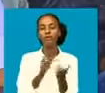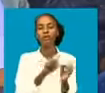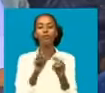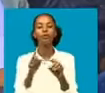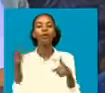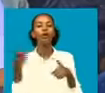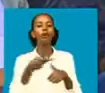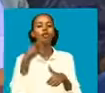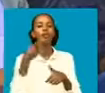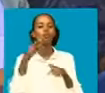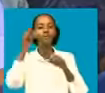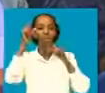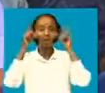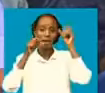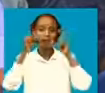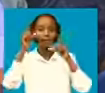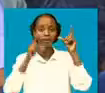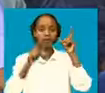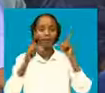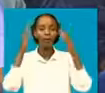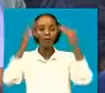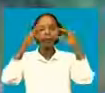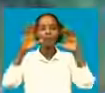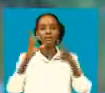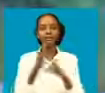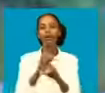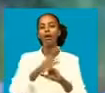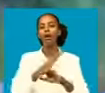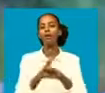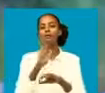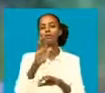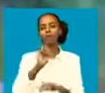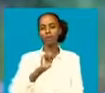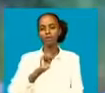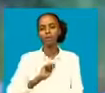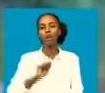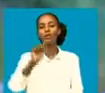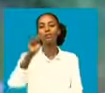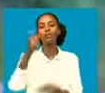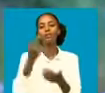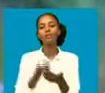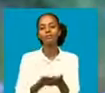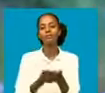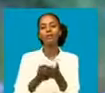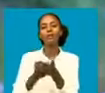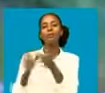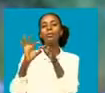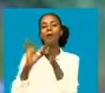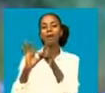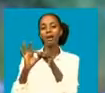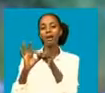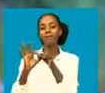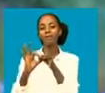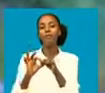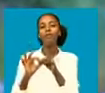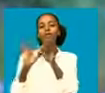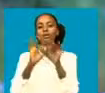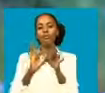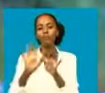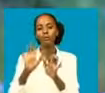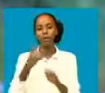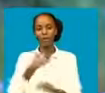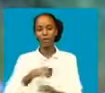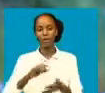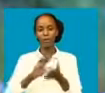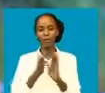አንዱ ንቅናቄ መድረክ የተፈጠረው አቅሙን ከራሱ ከዚህ ማህበራት ከዩኒየኑ አባል